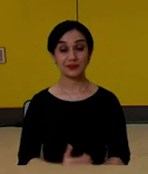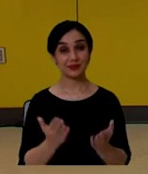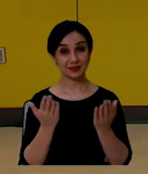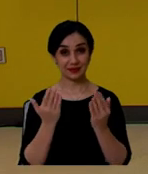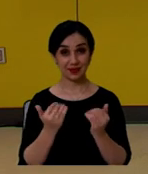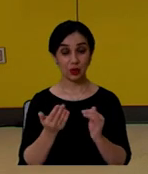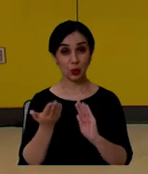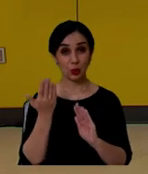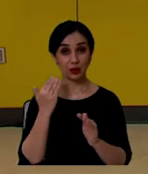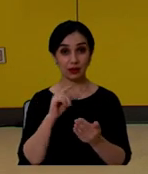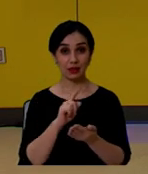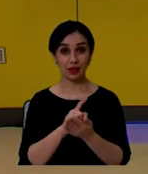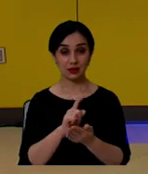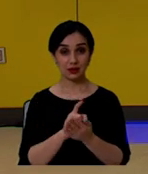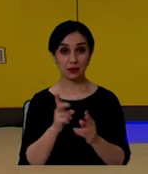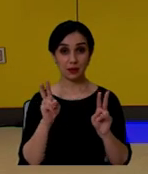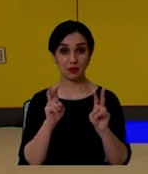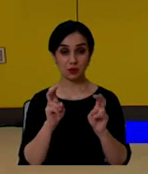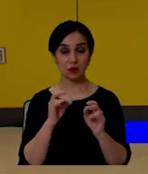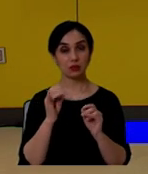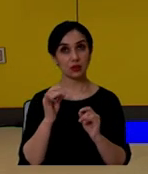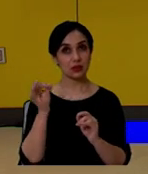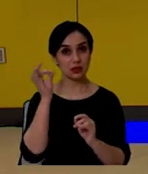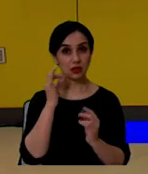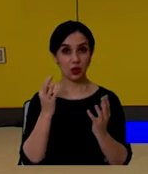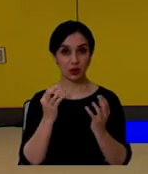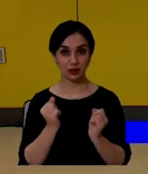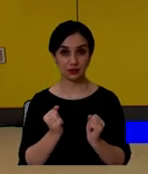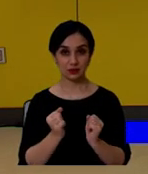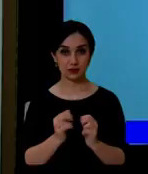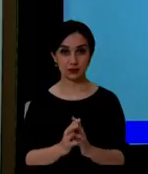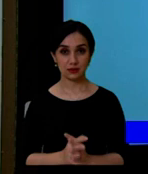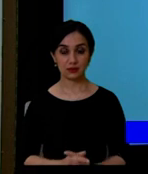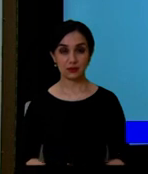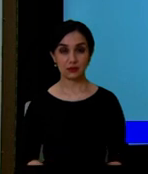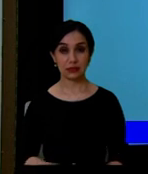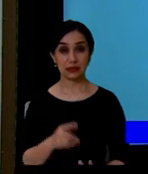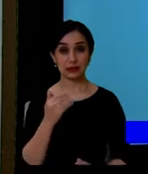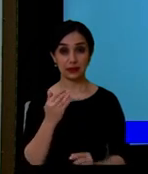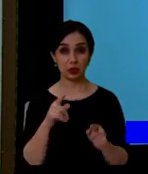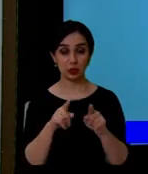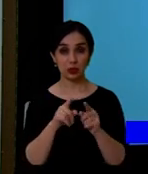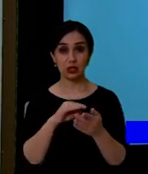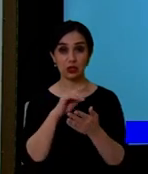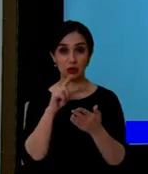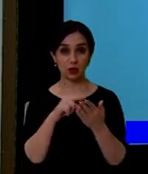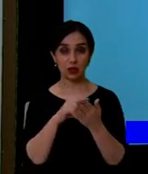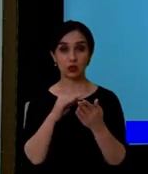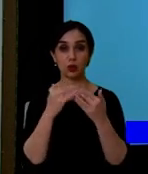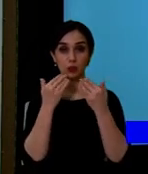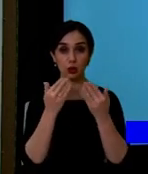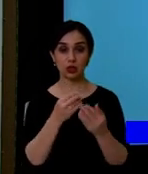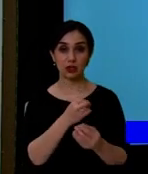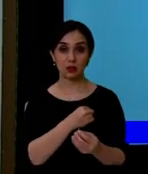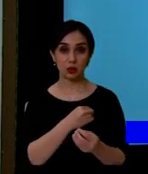Keling, o'tgan darsdagi mavzularimizni bir esga olaylik. Sizga quyidagi savollar bilan murojaat